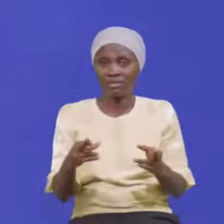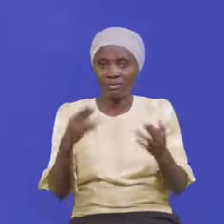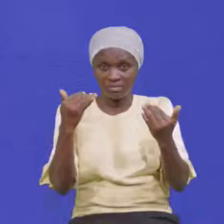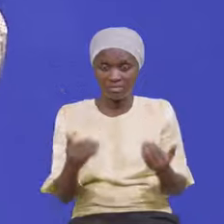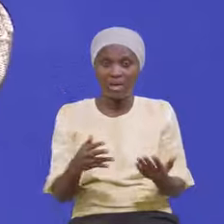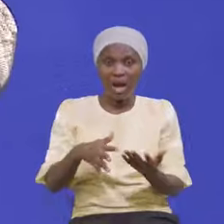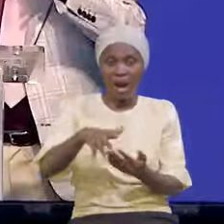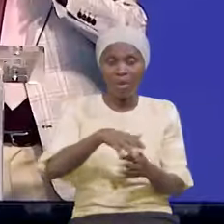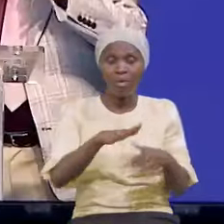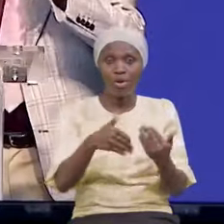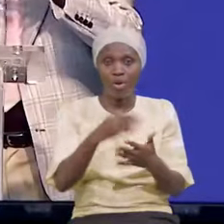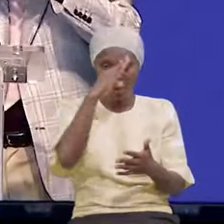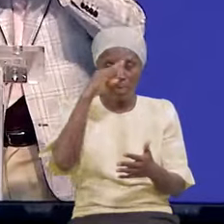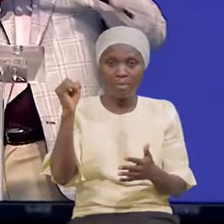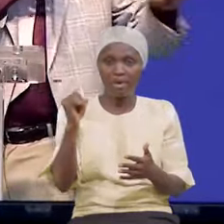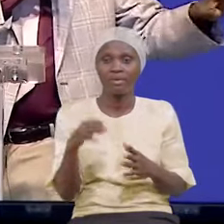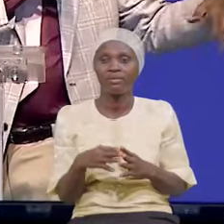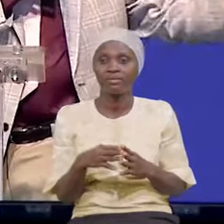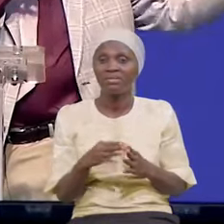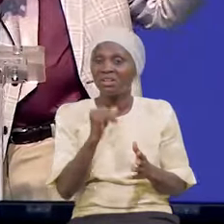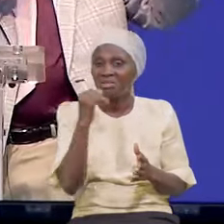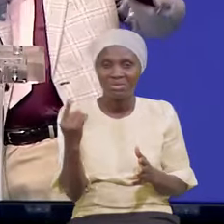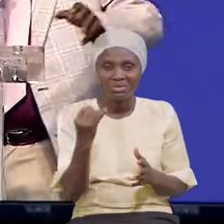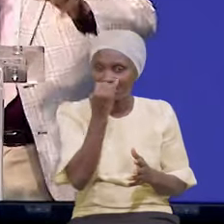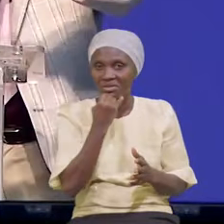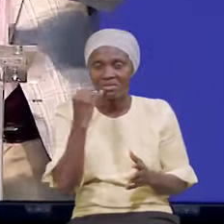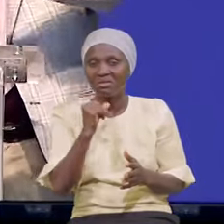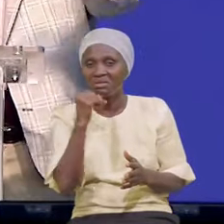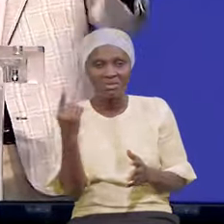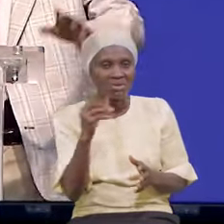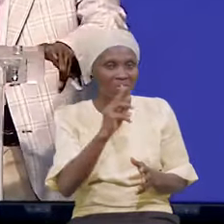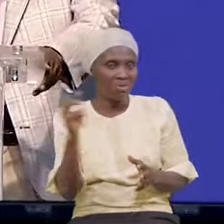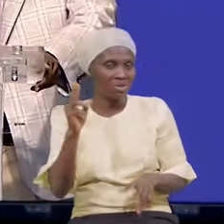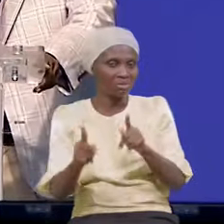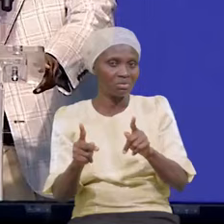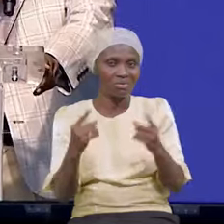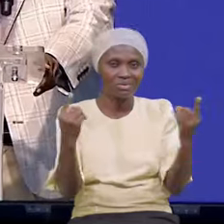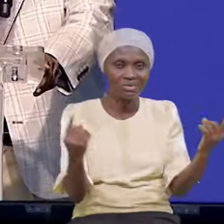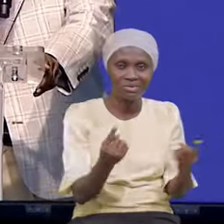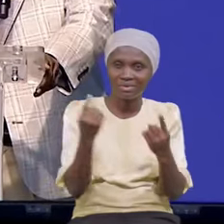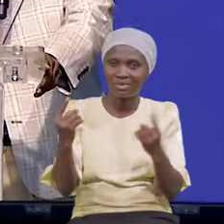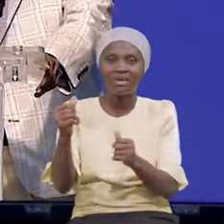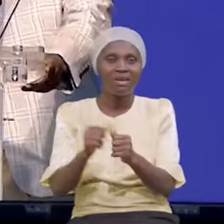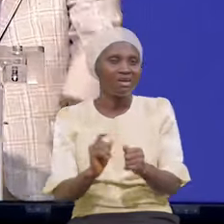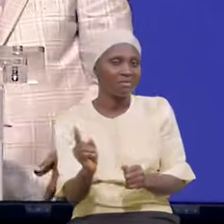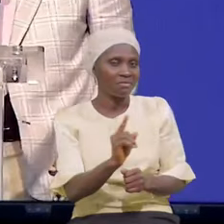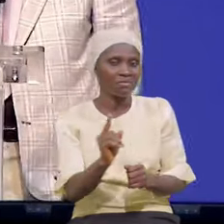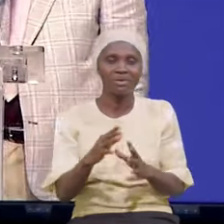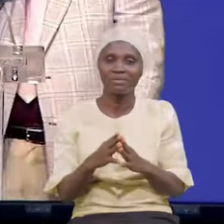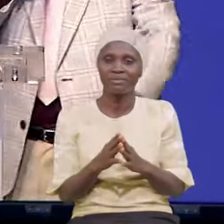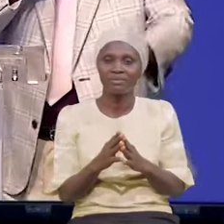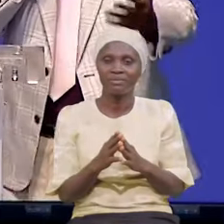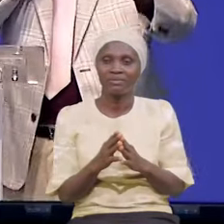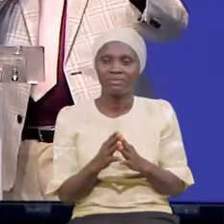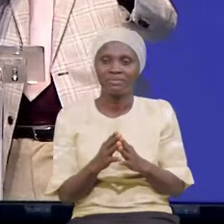మానవాళి మధ్య పాపం ఉన్నది. నాట్ ఓన్లీ ఇజ్రాయెల్, నాట్ ఓన్లీ ద వెస్ట్, సీన్ ఎవరీవేర్, ఇజ్రాయేలులు మాత్రమే కాదు, పశ్చిమ దేశాలే